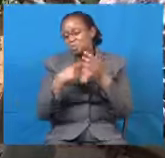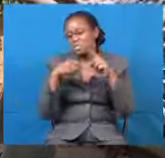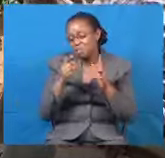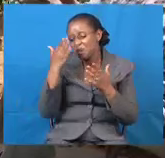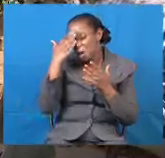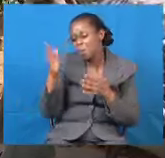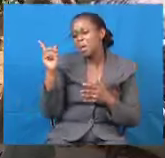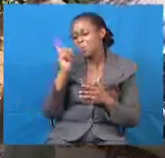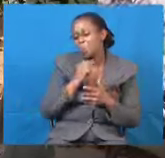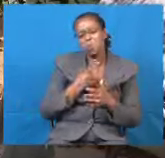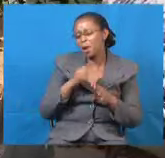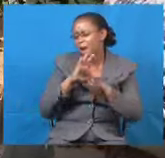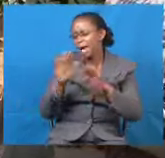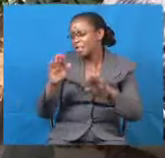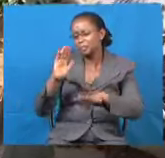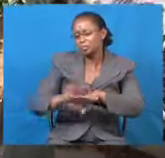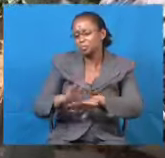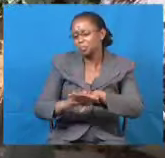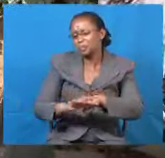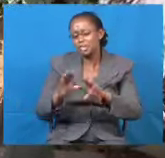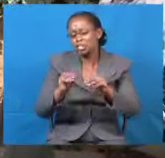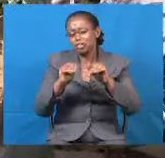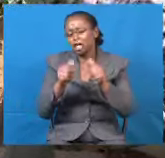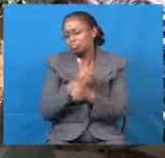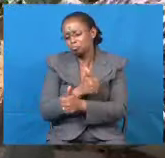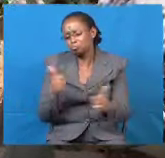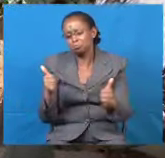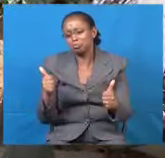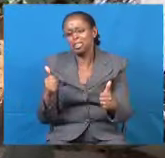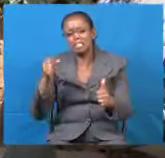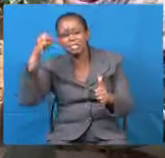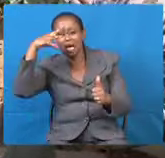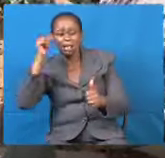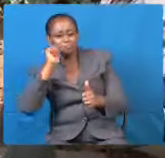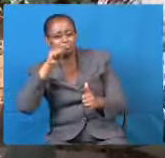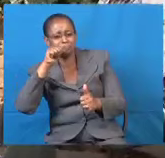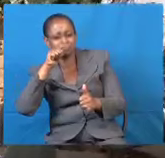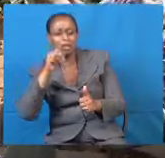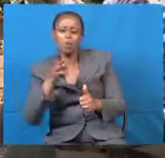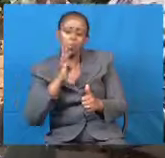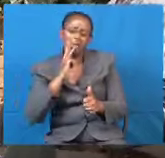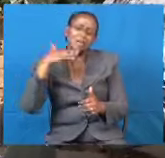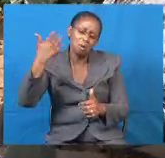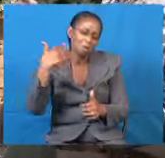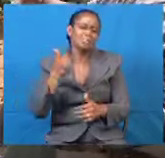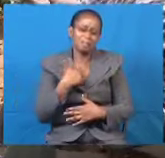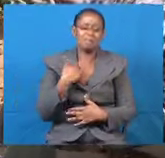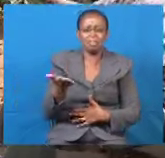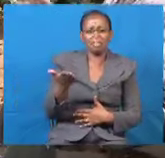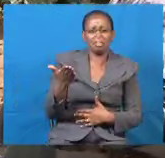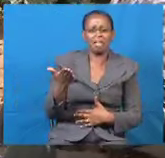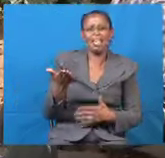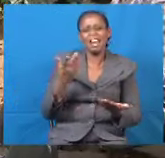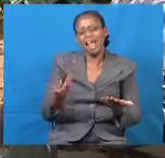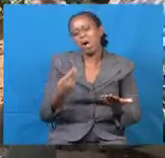walua pale ni mahali pazuri sana paliku na rutu nzuri udongo mzuri ardhi nzuri jua nzuri mahali paliku na